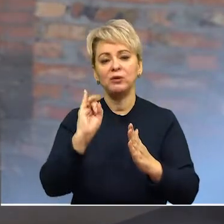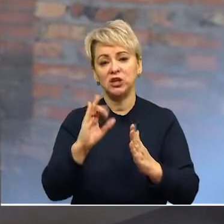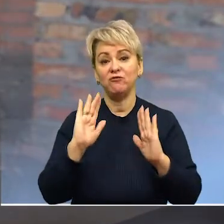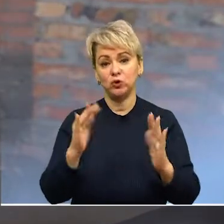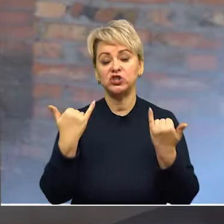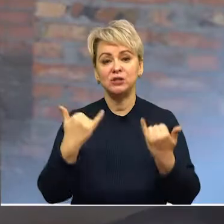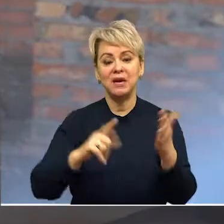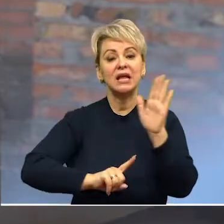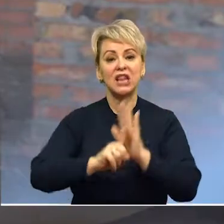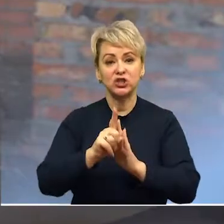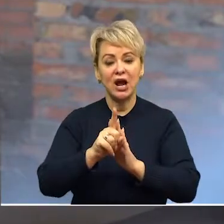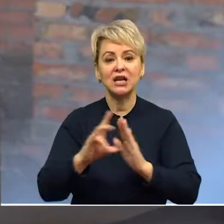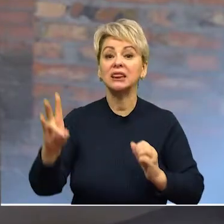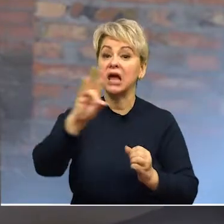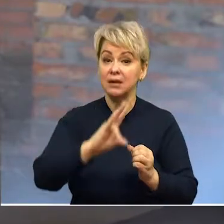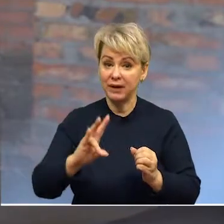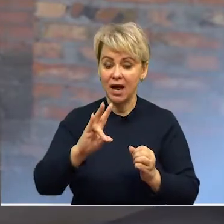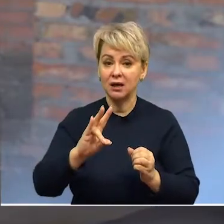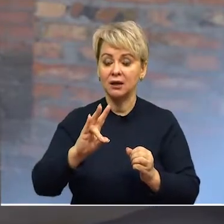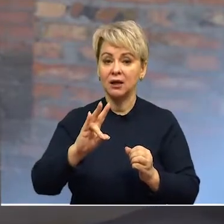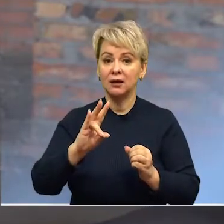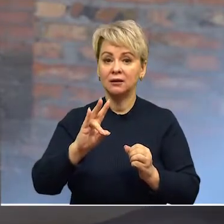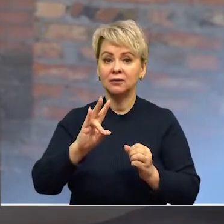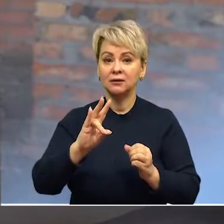вот теперь, в начале ноября,